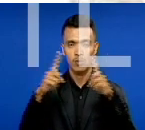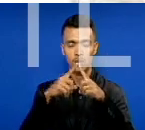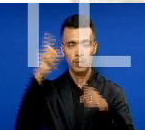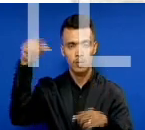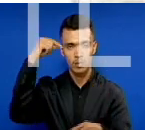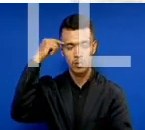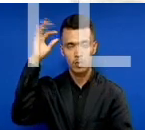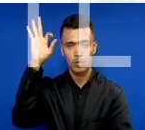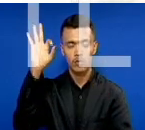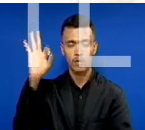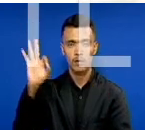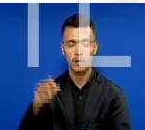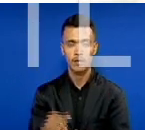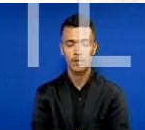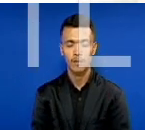nunu guber